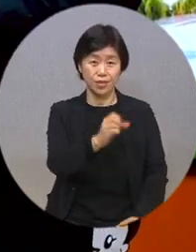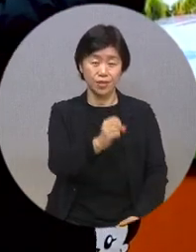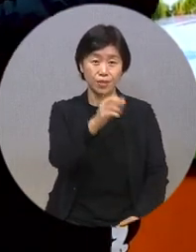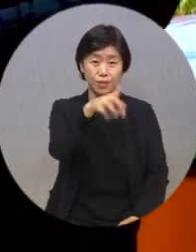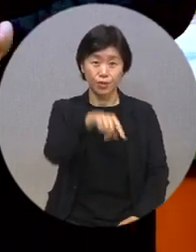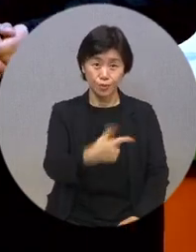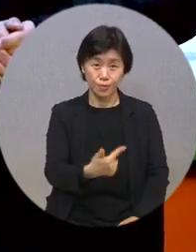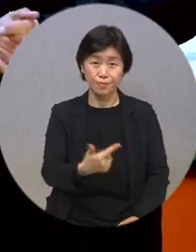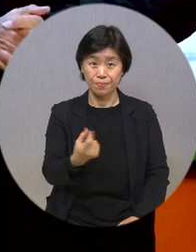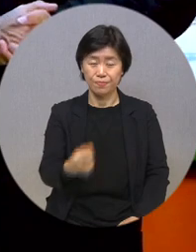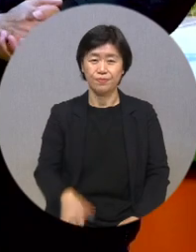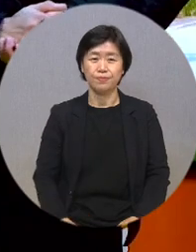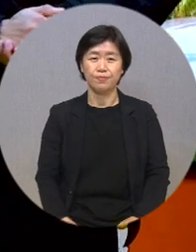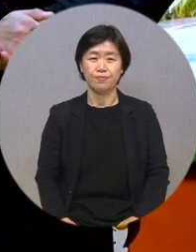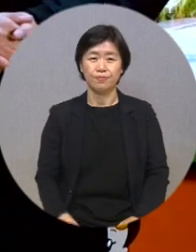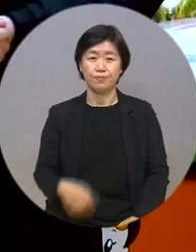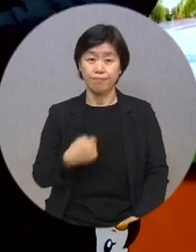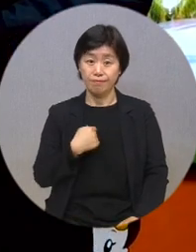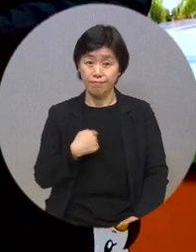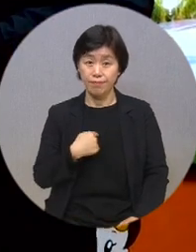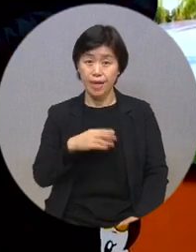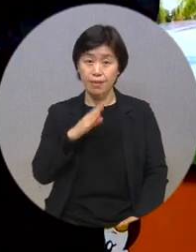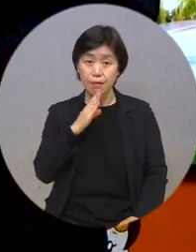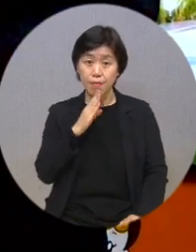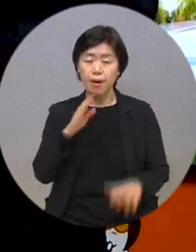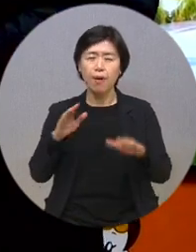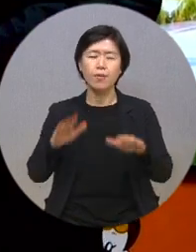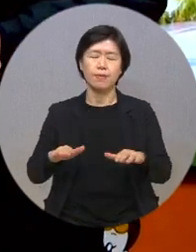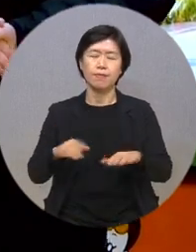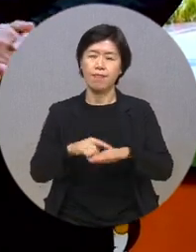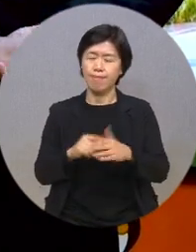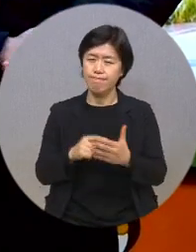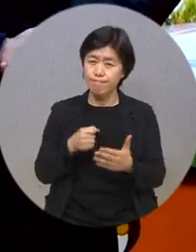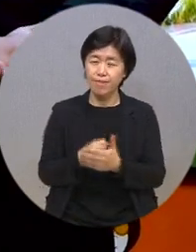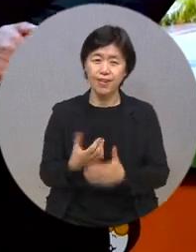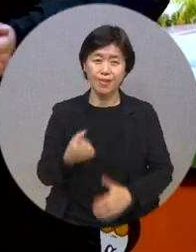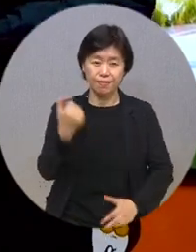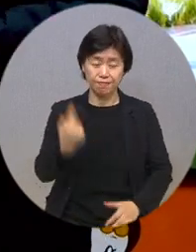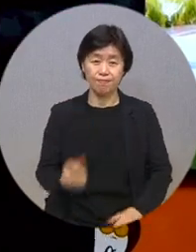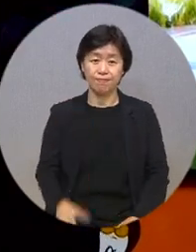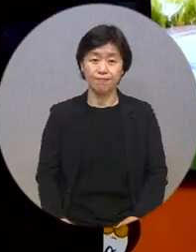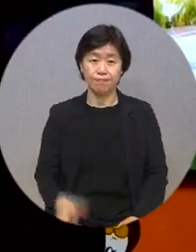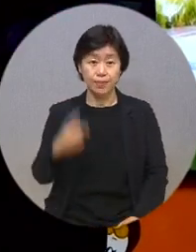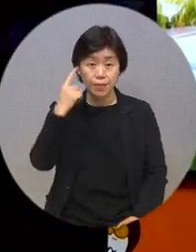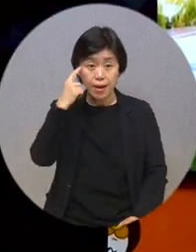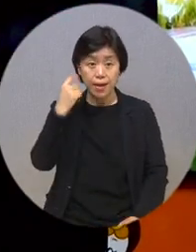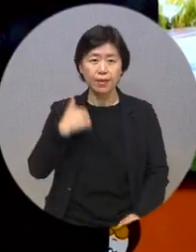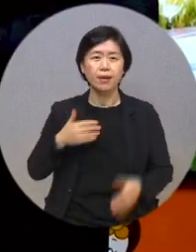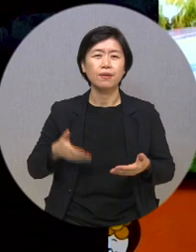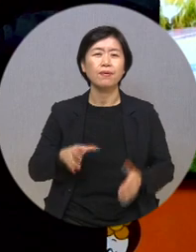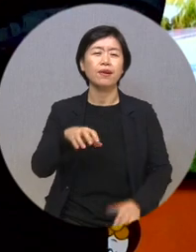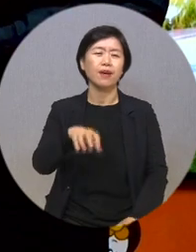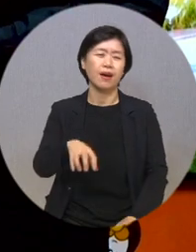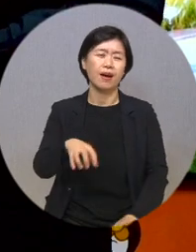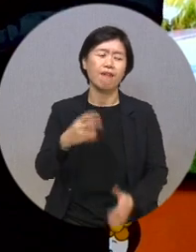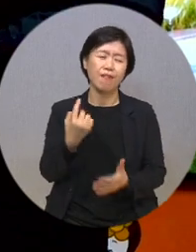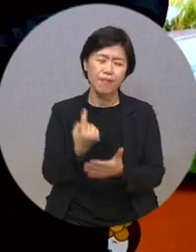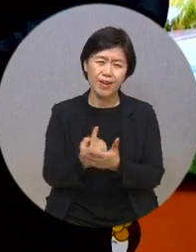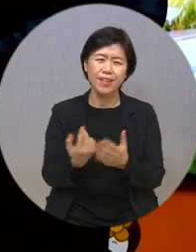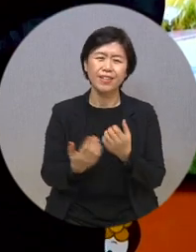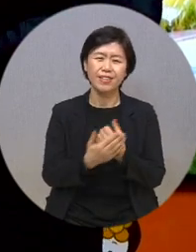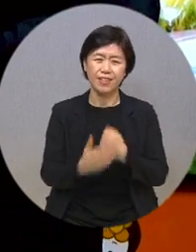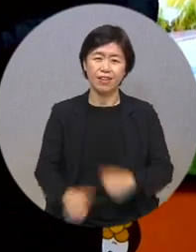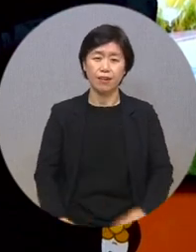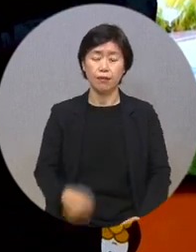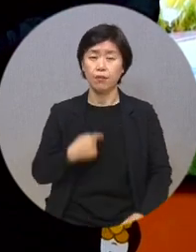손연춘입니다. 제가 사실은 네. 정말 마음을 단단히 먹고 왔어요. 오. 왜? 고향이 오게 되니까. 나 지금